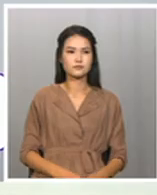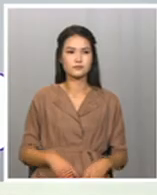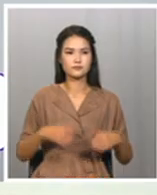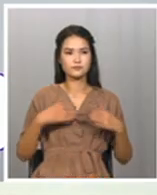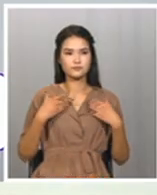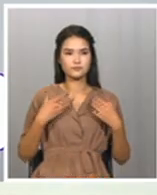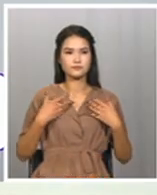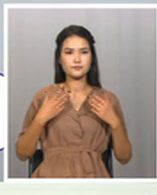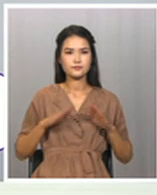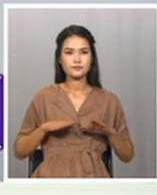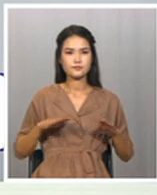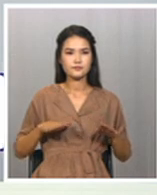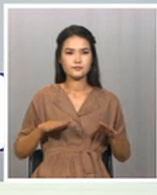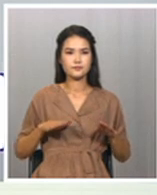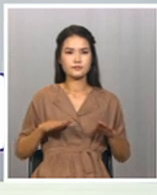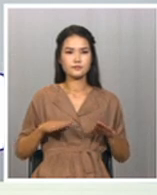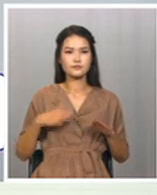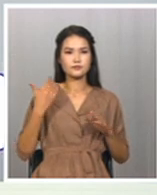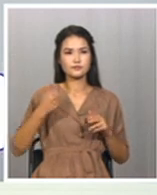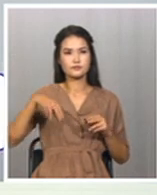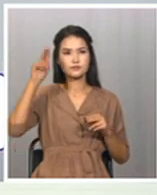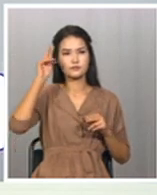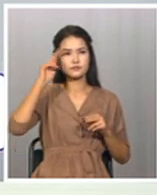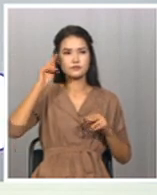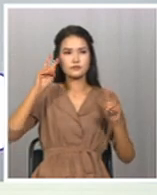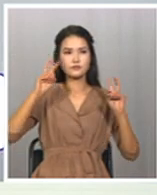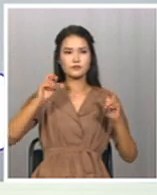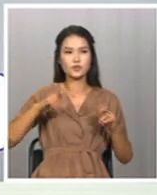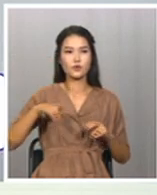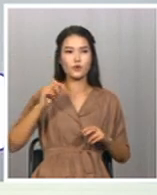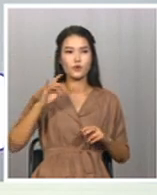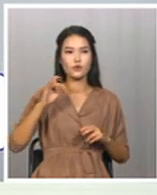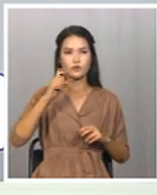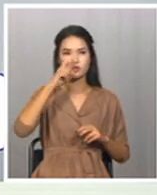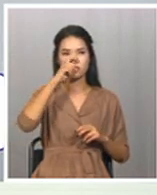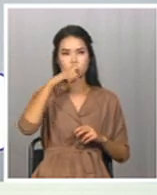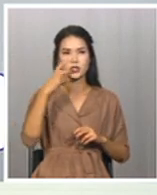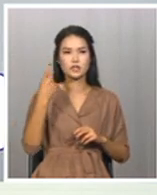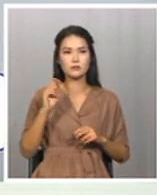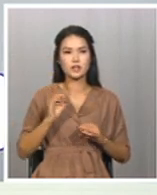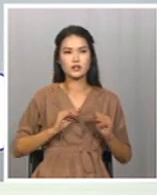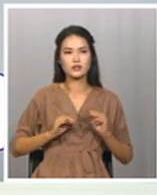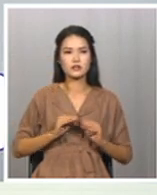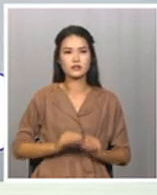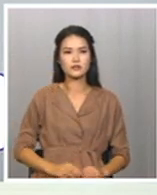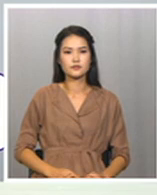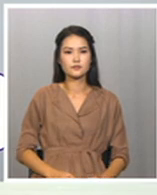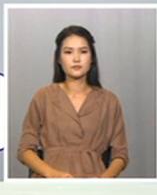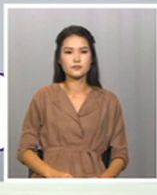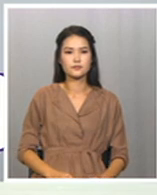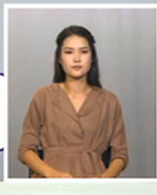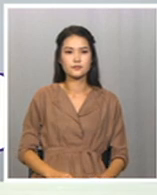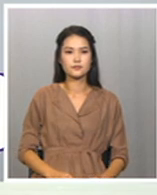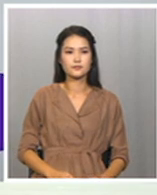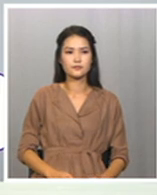Сәлеметсіздер ме, оқушылар? Бүгінгі сабағымыздың тақырыбы күкірт қышқылының химиялық қасиеттері.